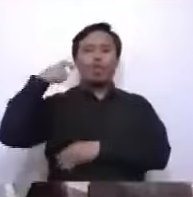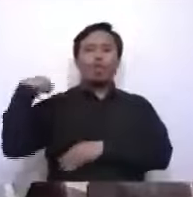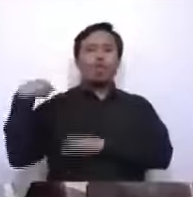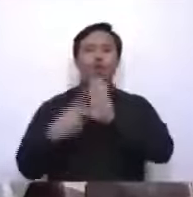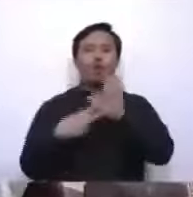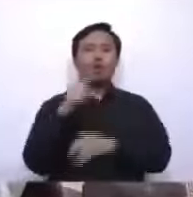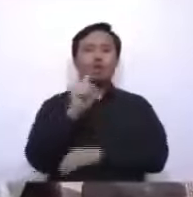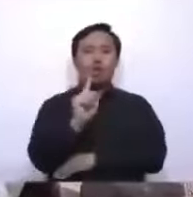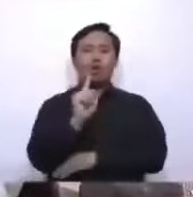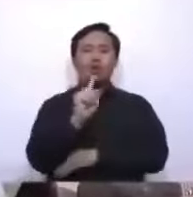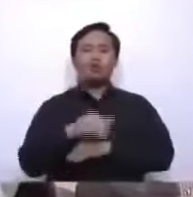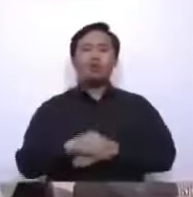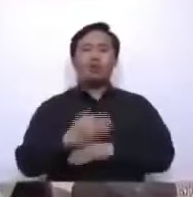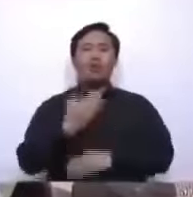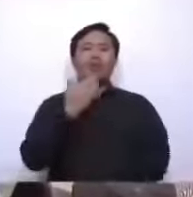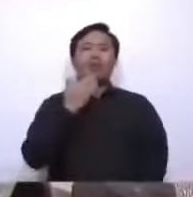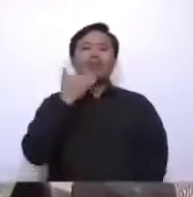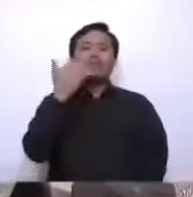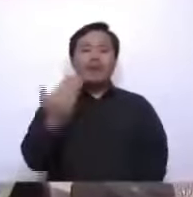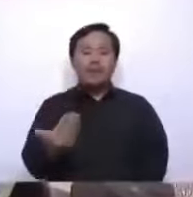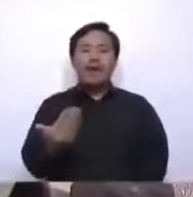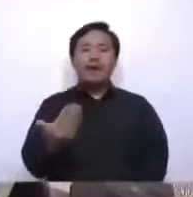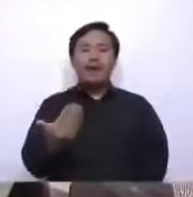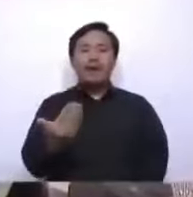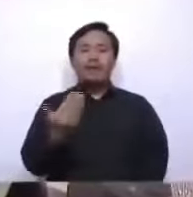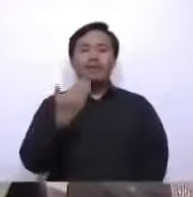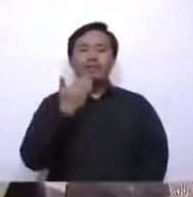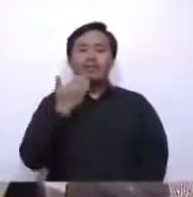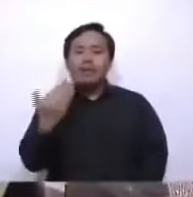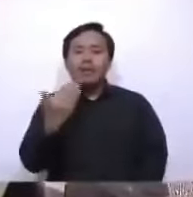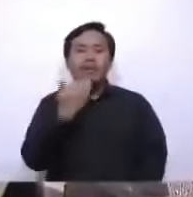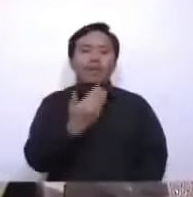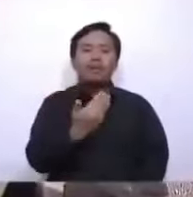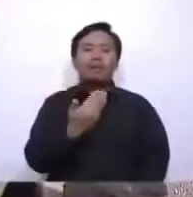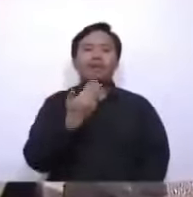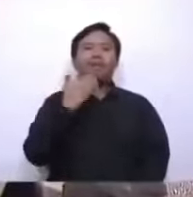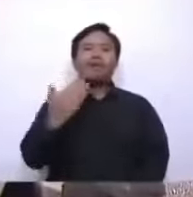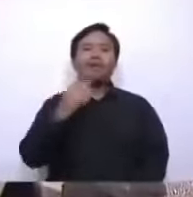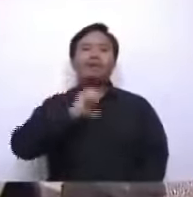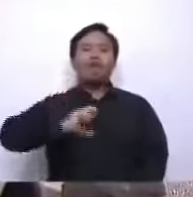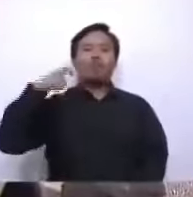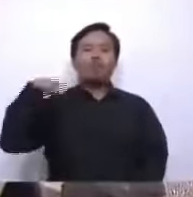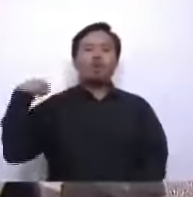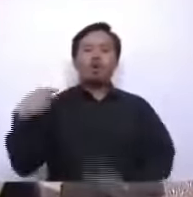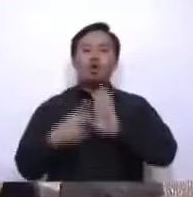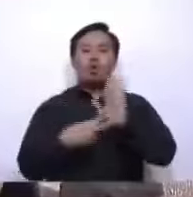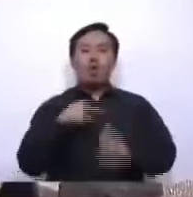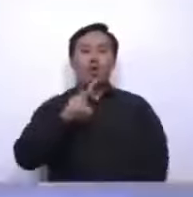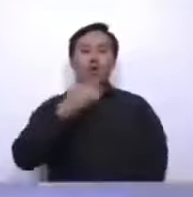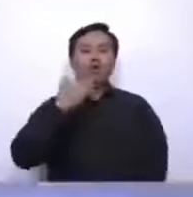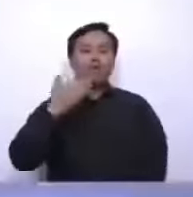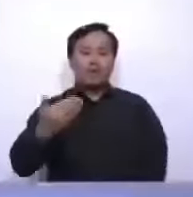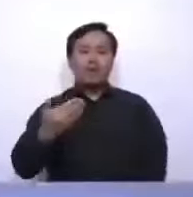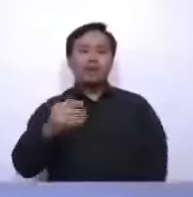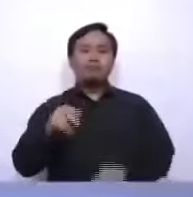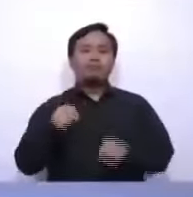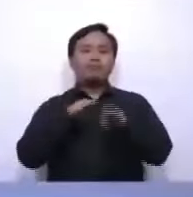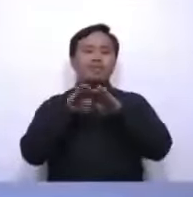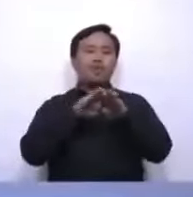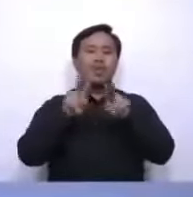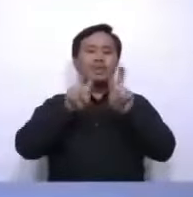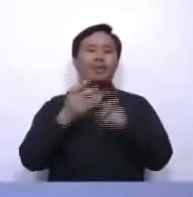urut 1 untuk bertanya kepada Cagub nomor urut 2 sesuai dengan tema indikator yang tadi